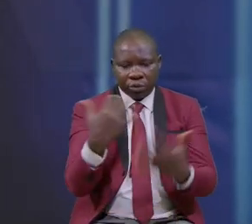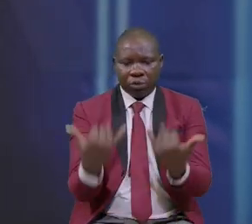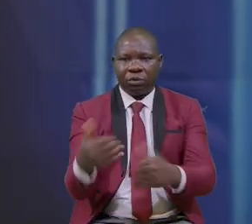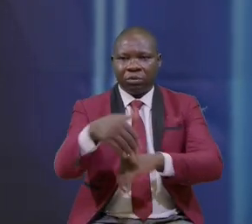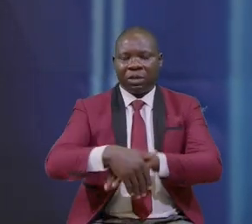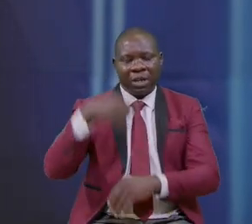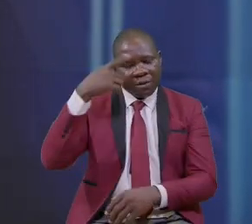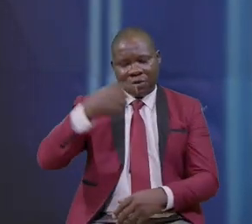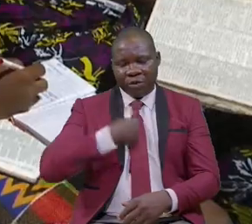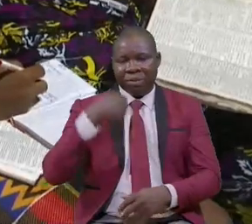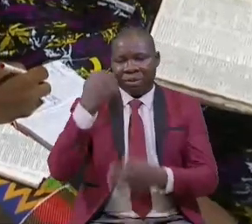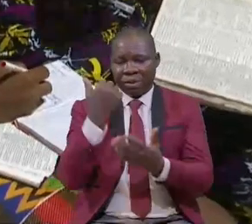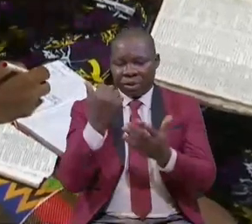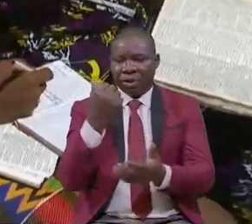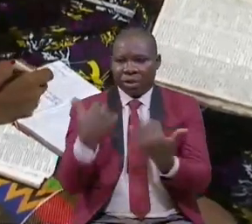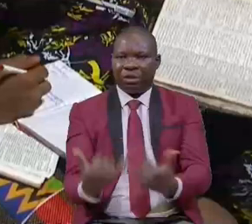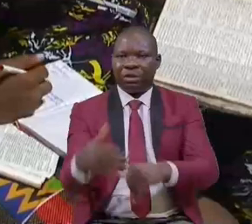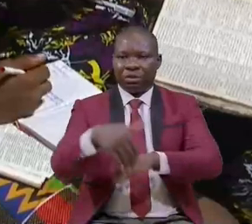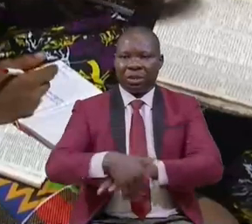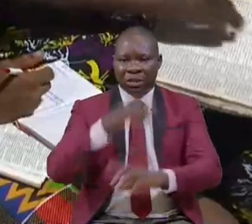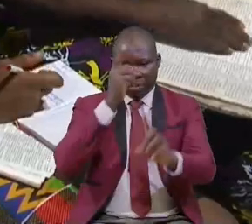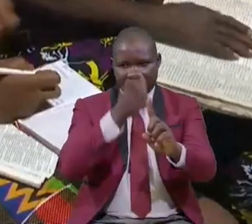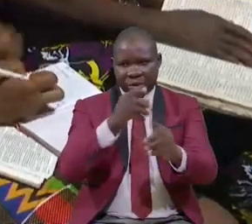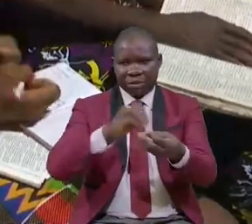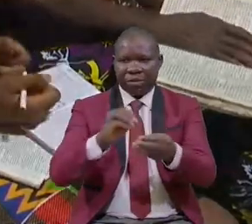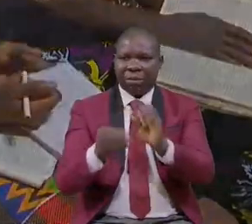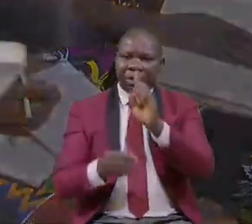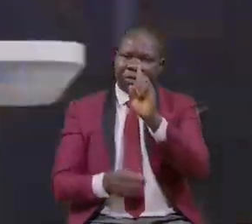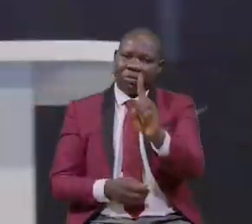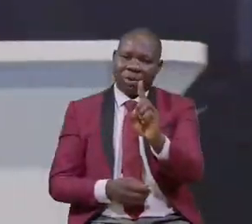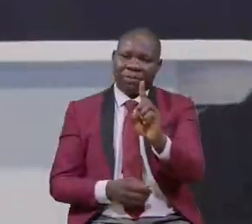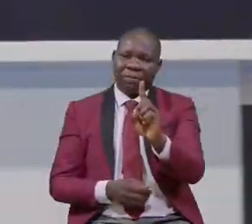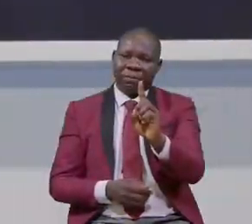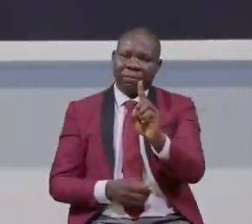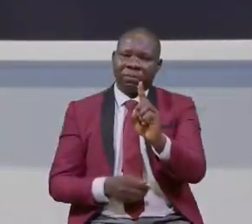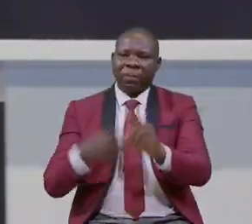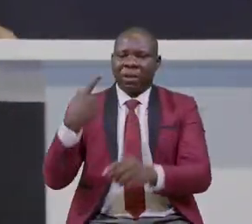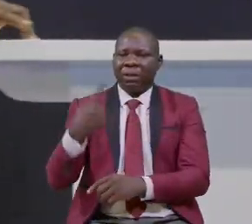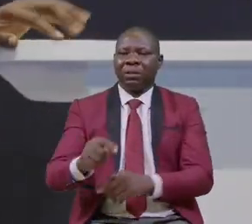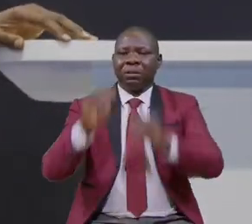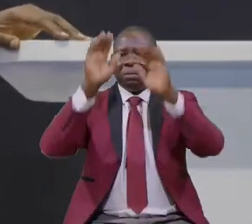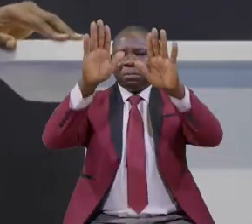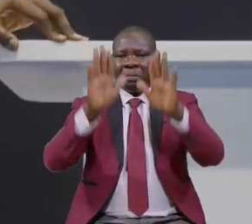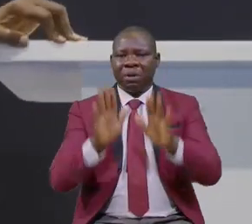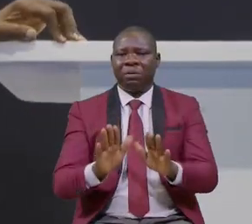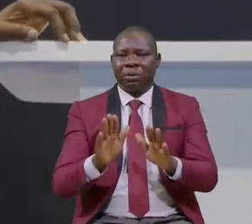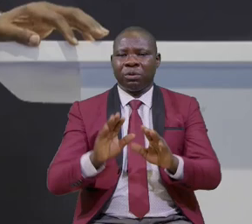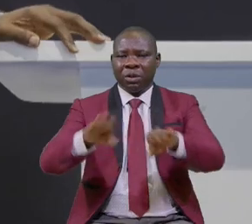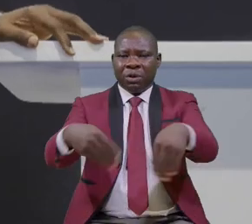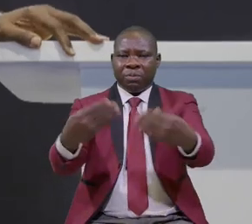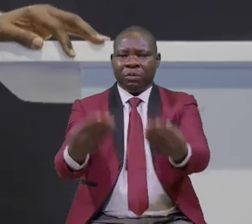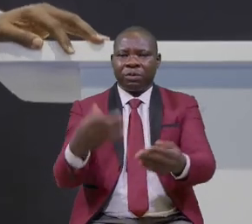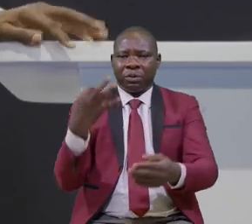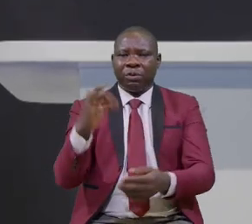Pour moi en particulier ce soir. Premier point maintenant donc, la provision merveilleuse de la grâce